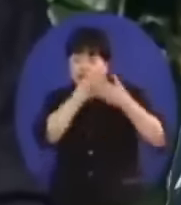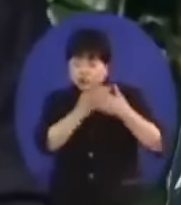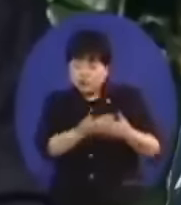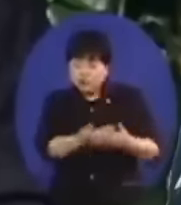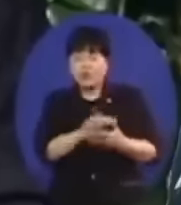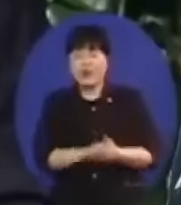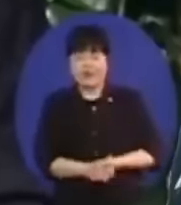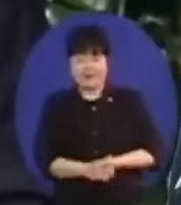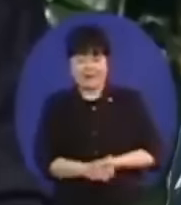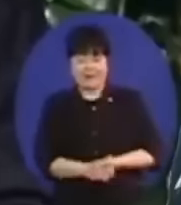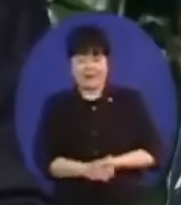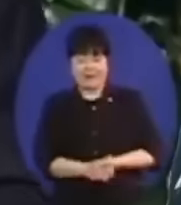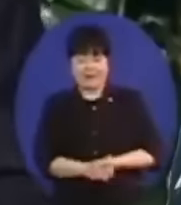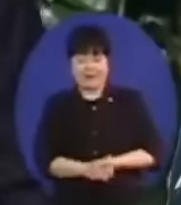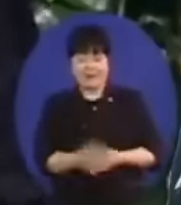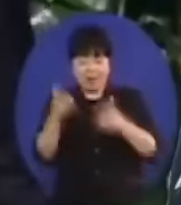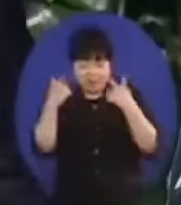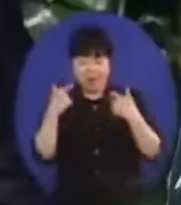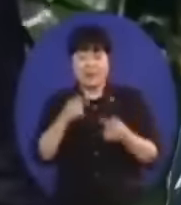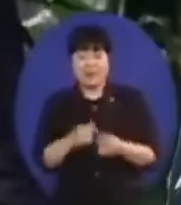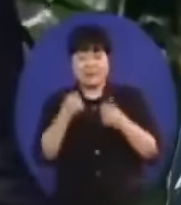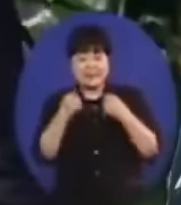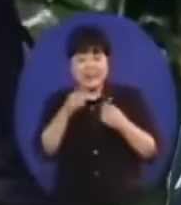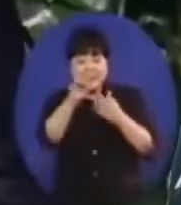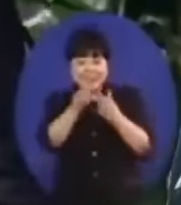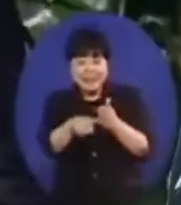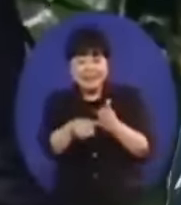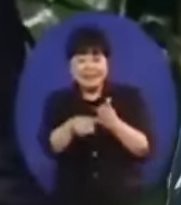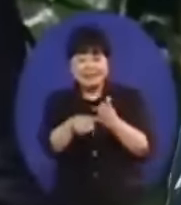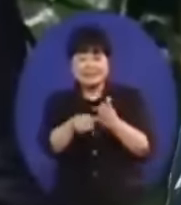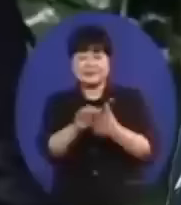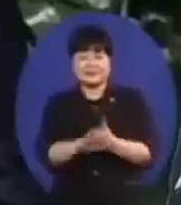것입니다. 매일매일 살아가는데